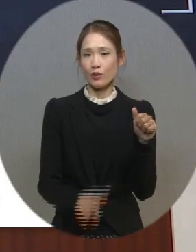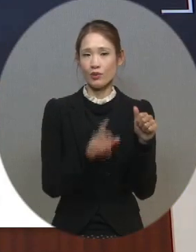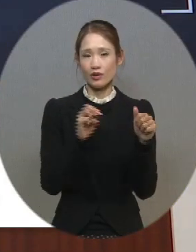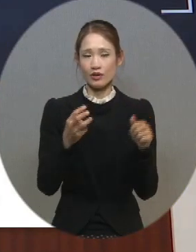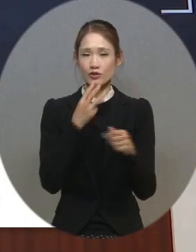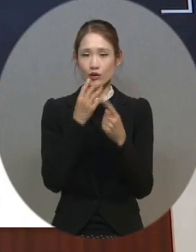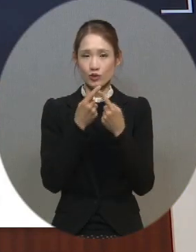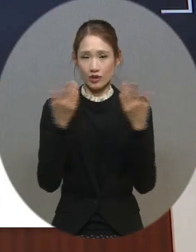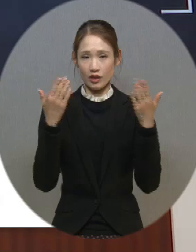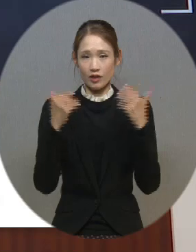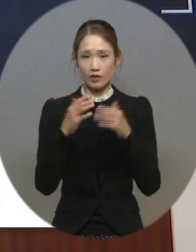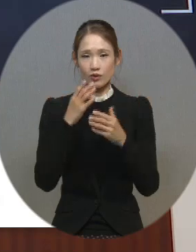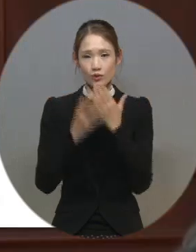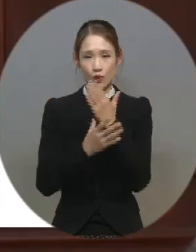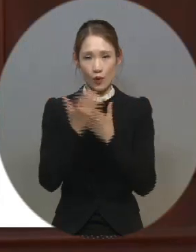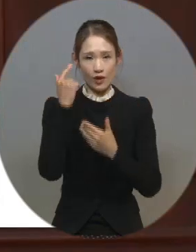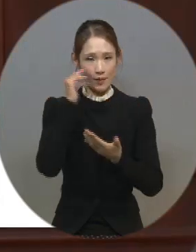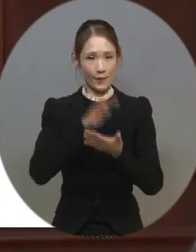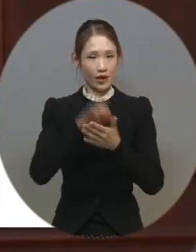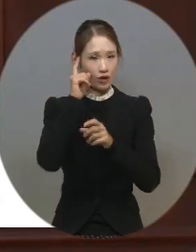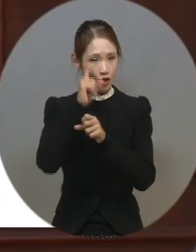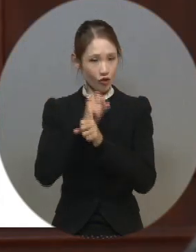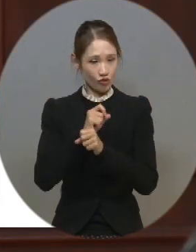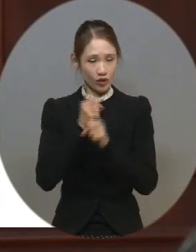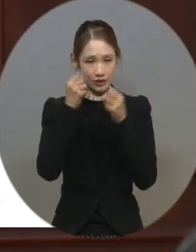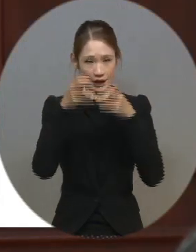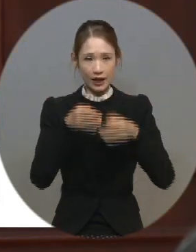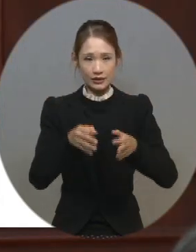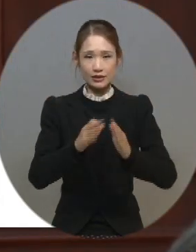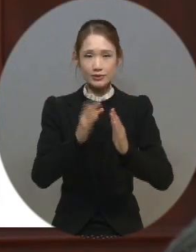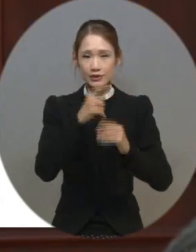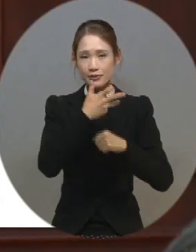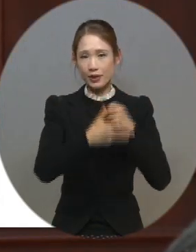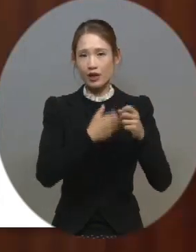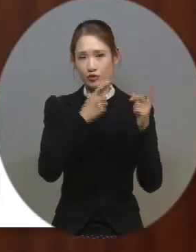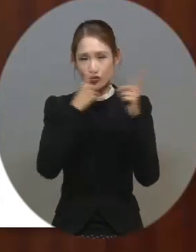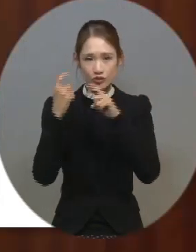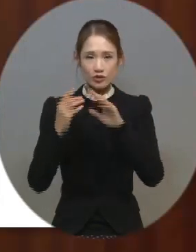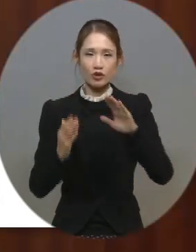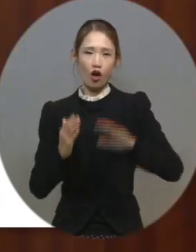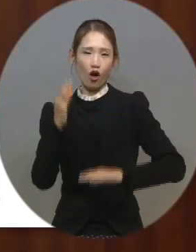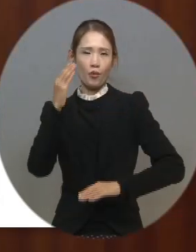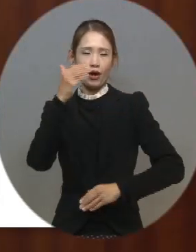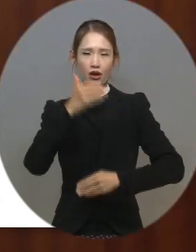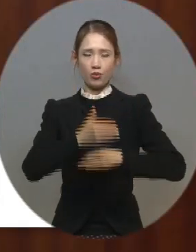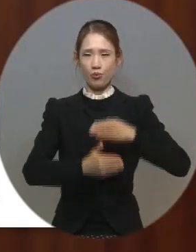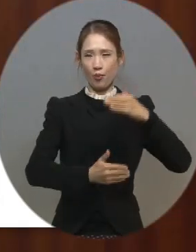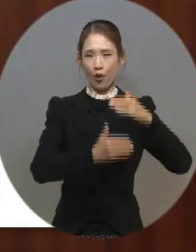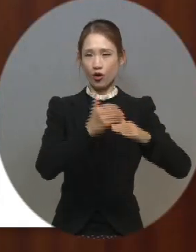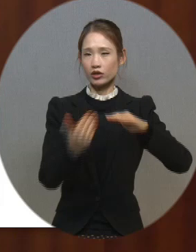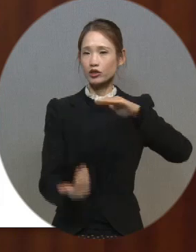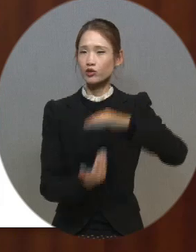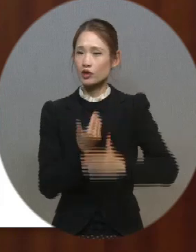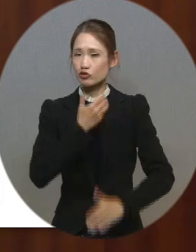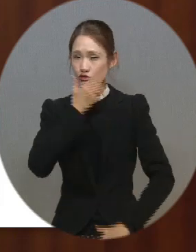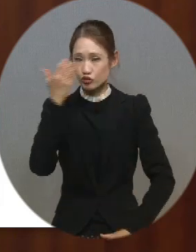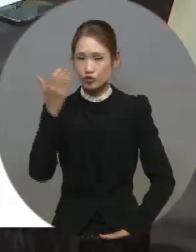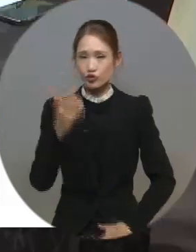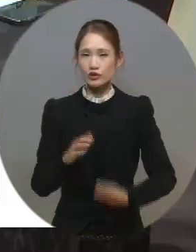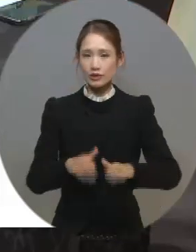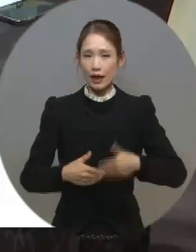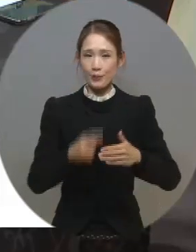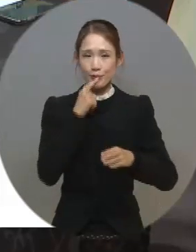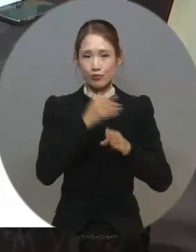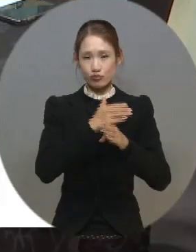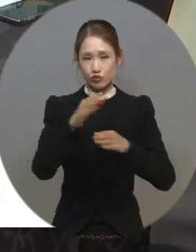서울대학교 통일평화연구원 창립 18주년 기념 학술회의가 넘어야 할 벽, 이루어야 할 꿈, 남북관계의 새로운